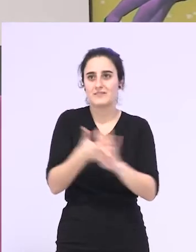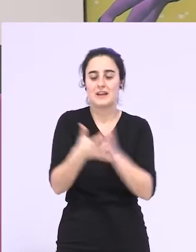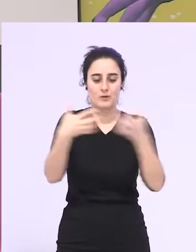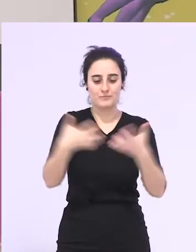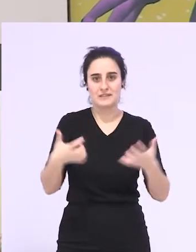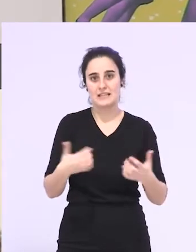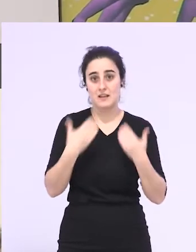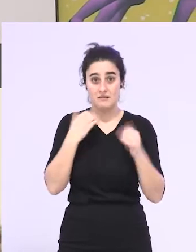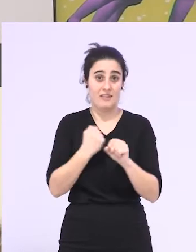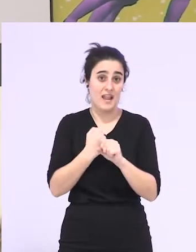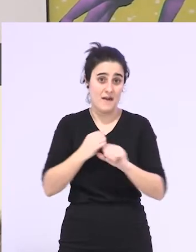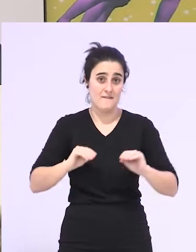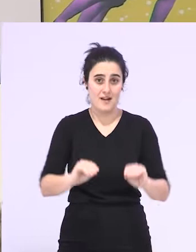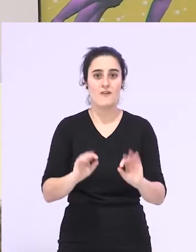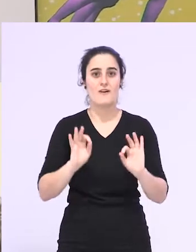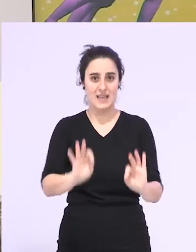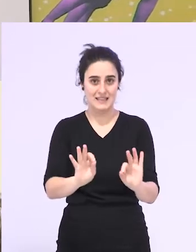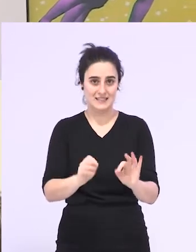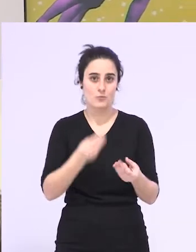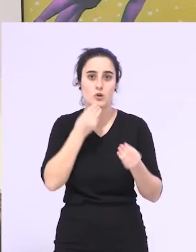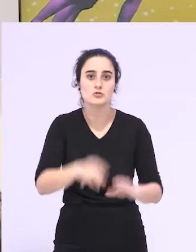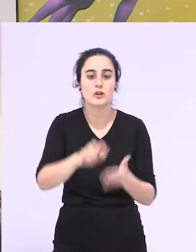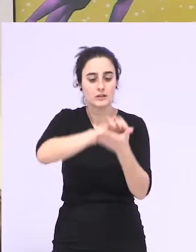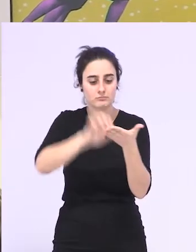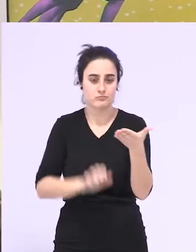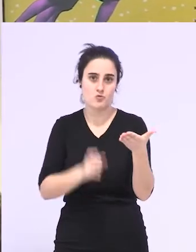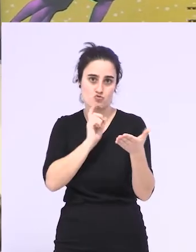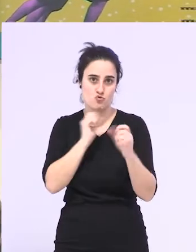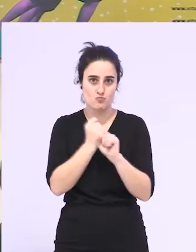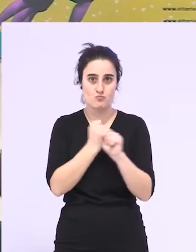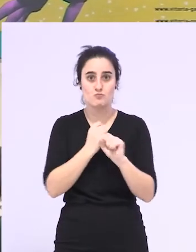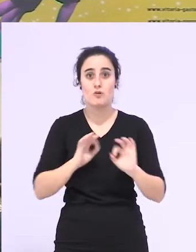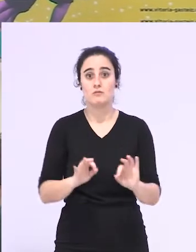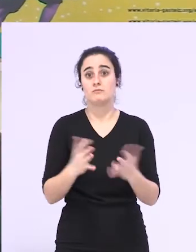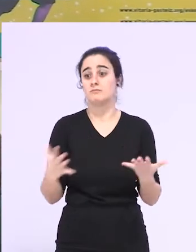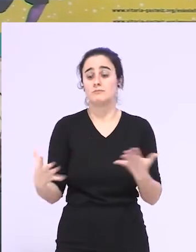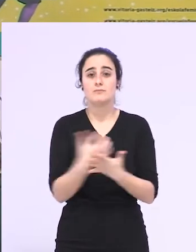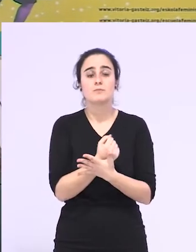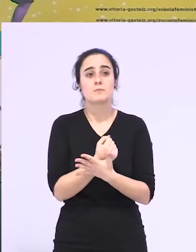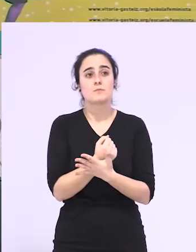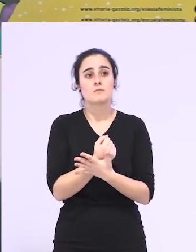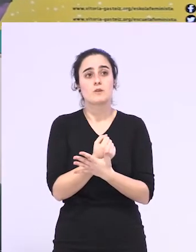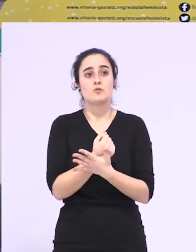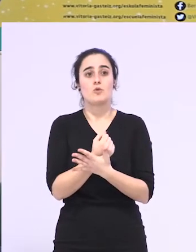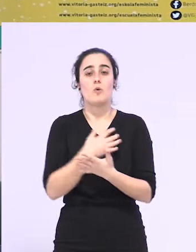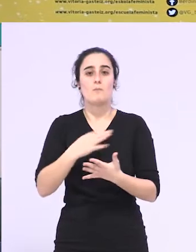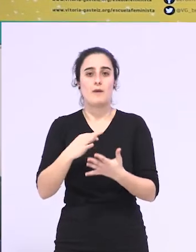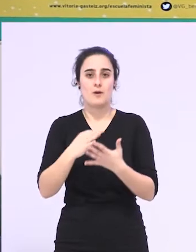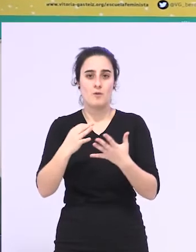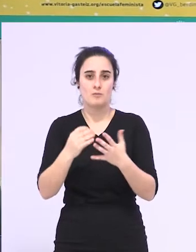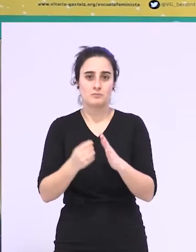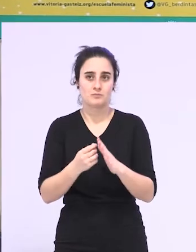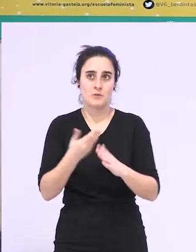egiten dute, beraien lana da kontakizunak osatzea, ez? Eta orduan, hau dena, nolabait, areagotzen da askotan, ez? Eta